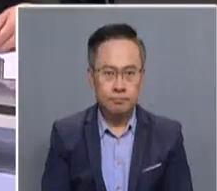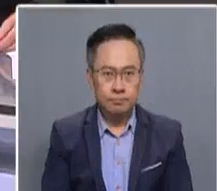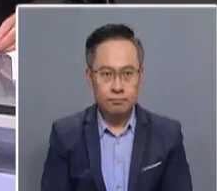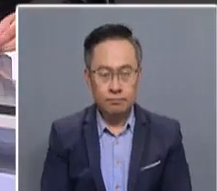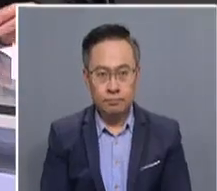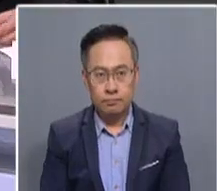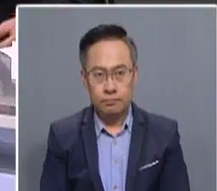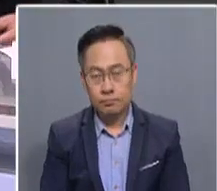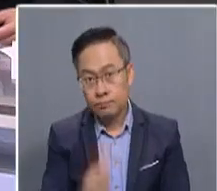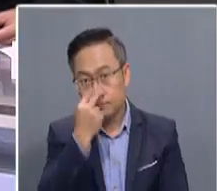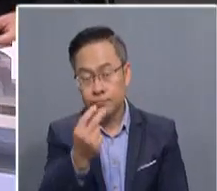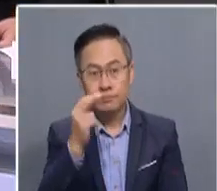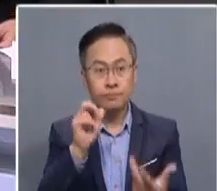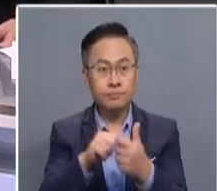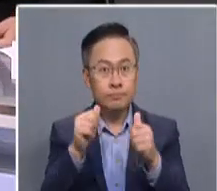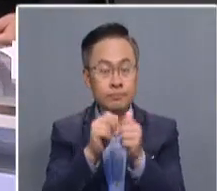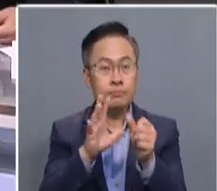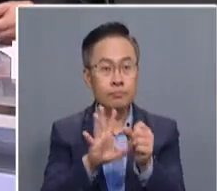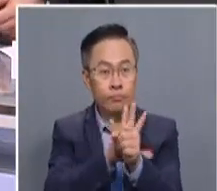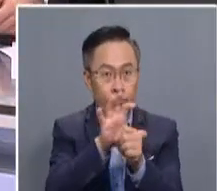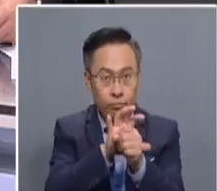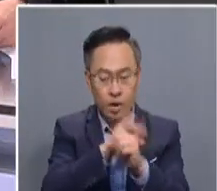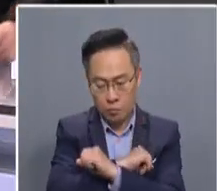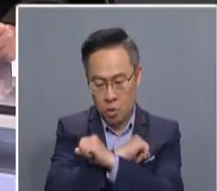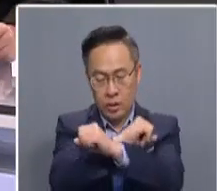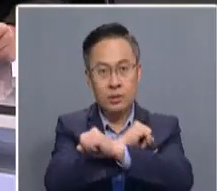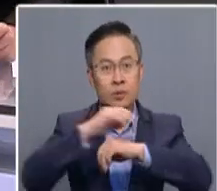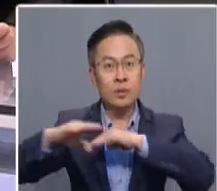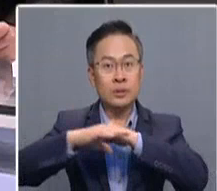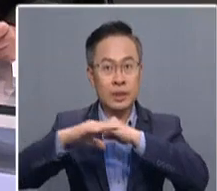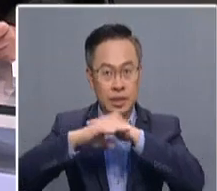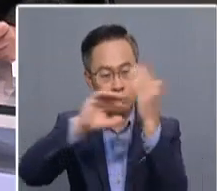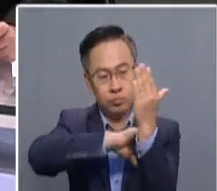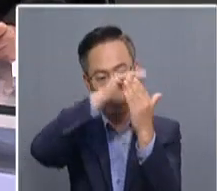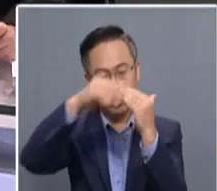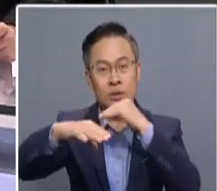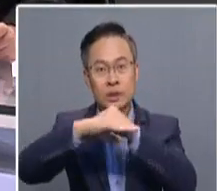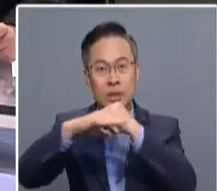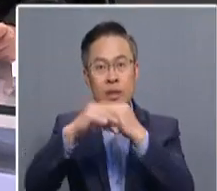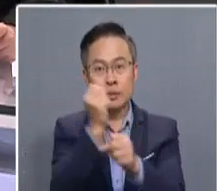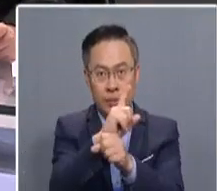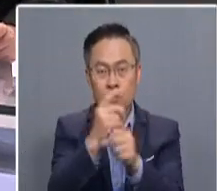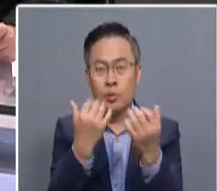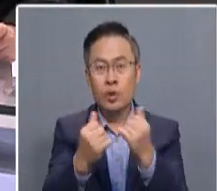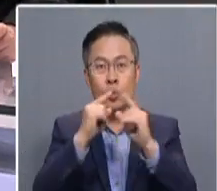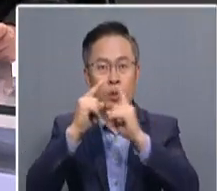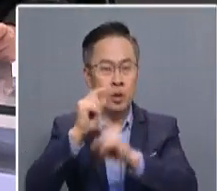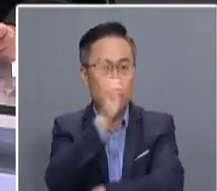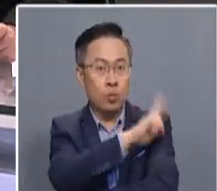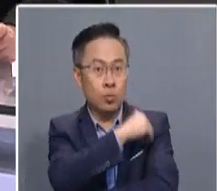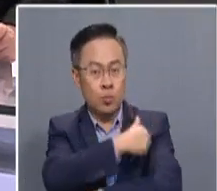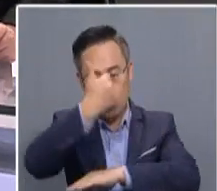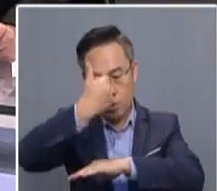และช่วงนี้นะคะเราจะไปตรวจสอบสถานการณ์การควบคุมการสกัดกั้นการแพร่ระบาดของโควิด -19 ตามแนวชายแดนนะคะคุณผู้ชมคะคุยกับทางคุณหมอโอภาส